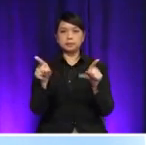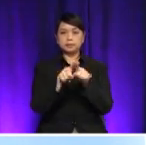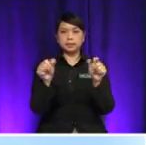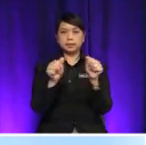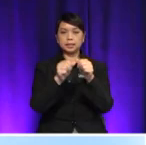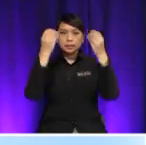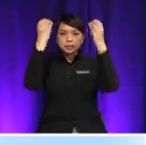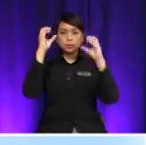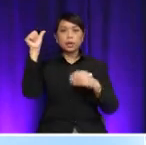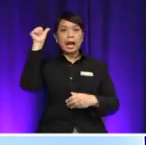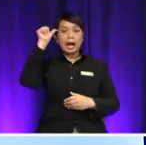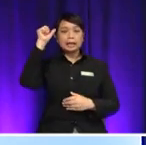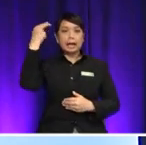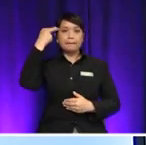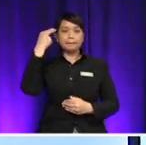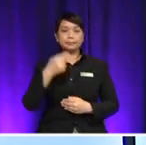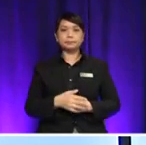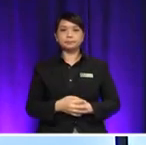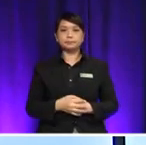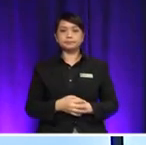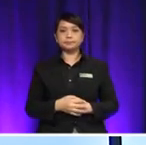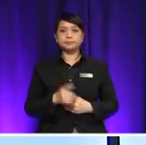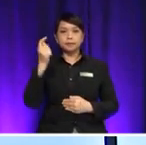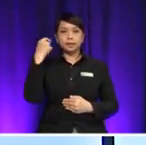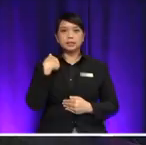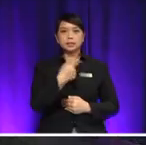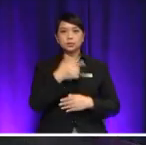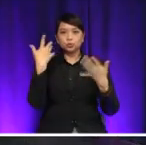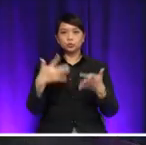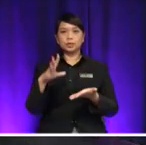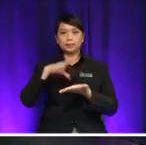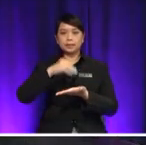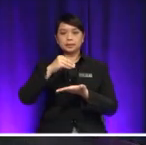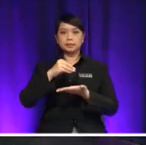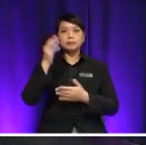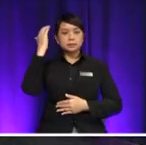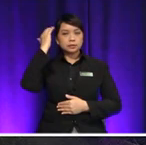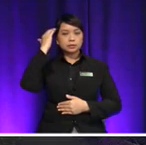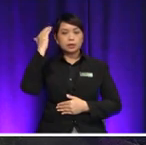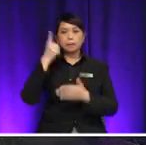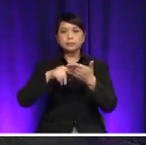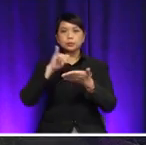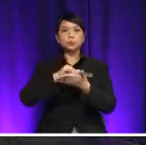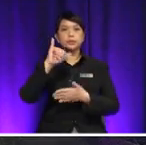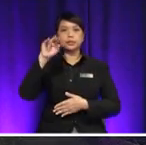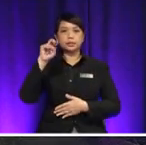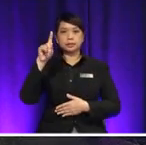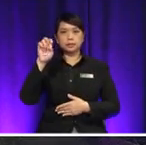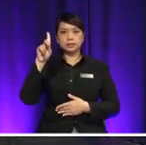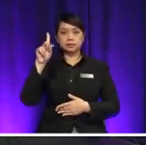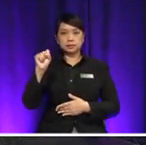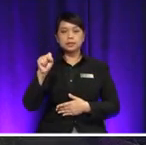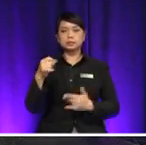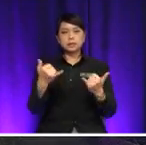tentunya baik tadi kita bilang pembelajaran mengenai Nomu index untuk segmen kali ini aku lagi yang kita akan